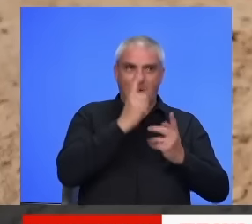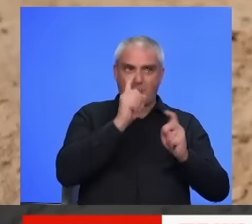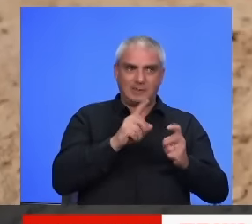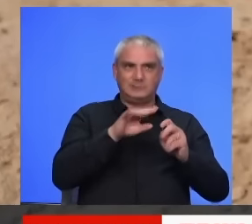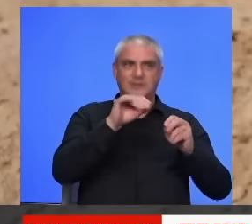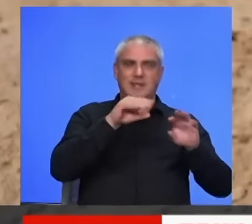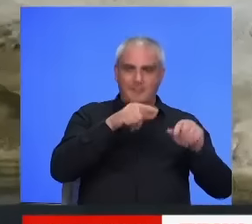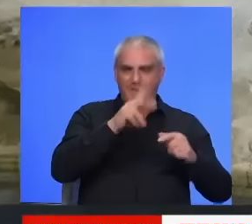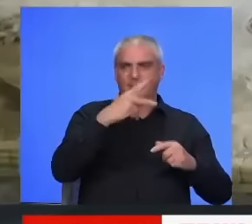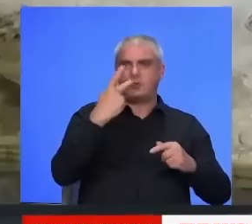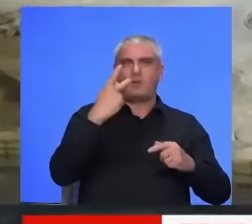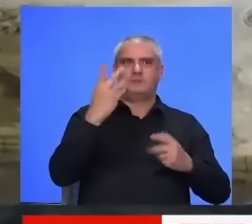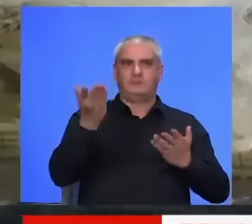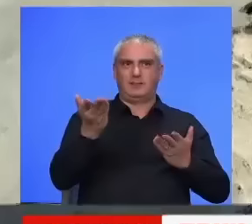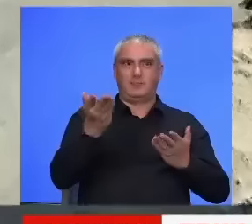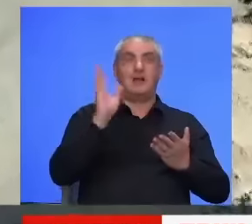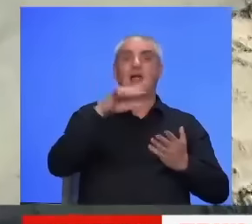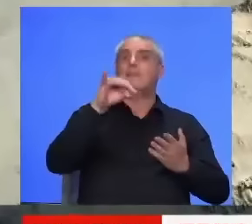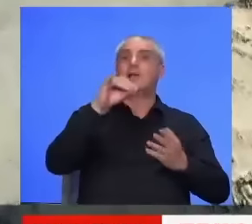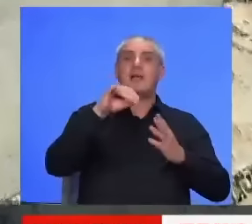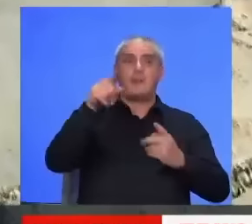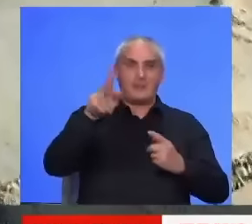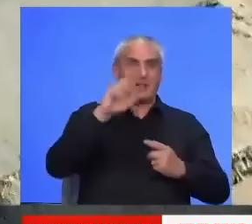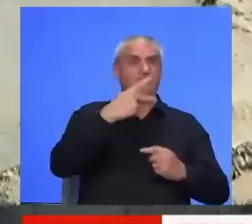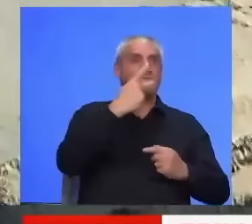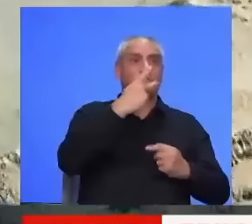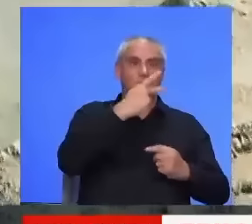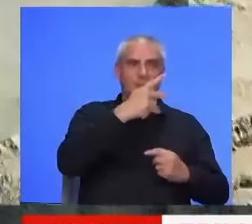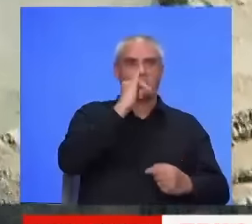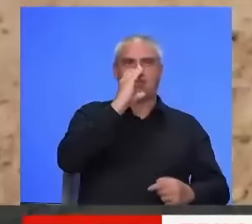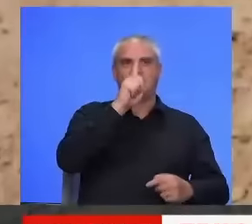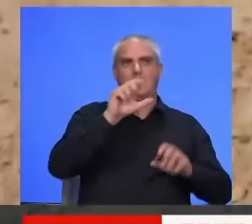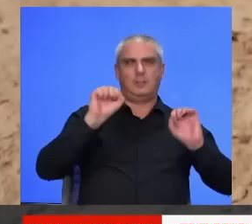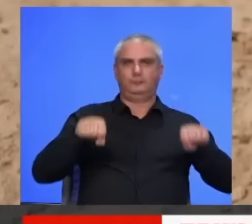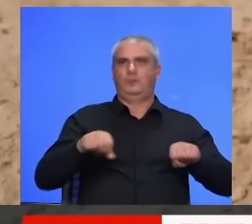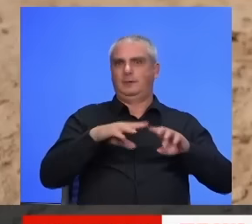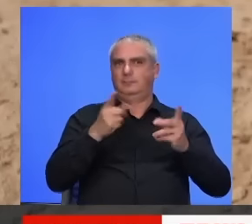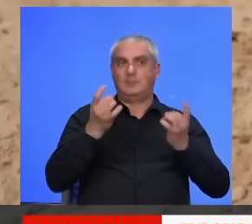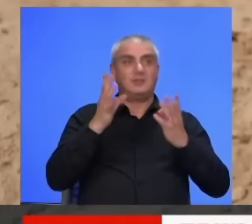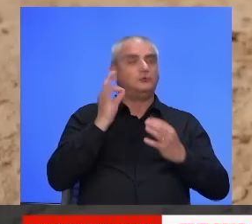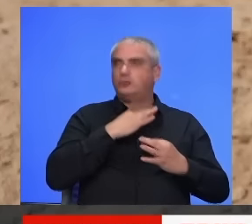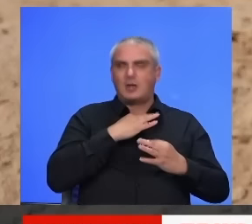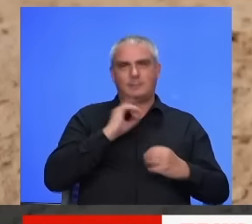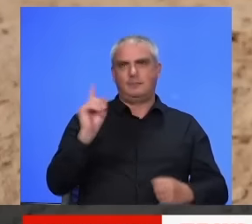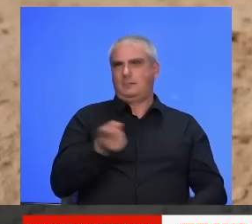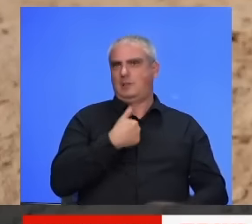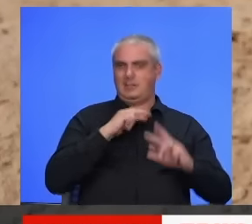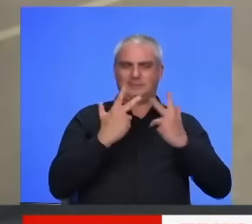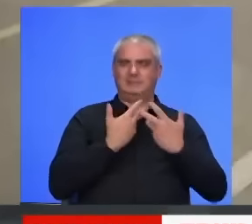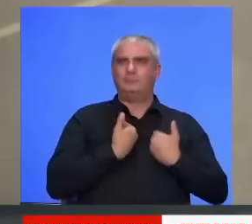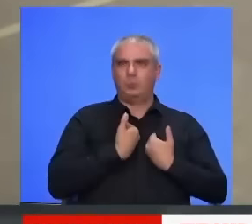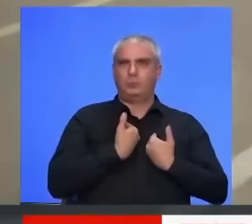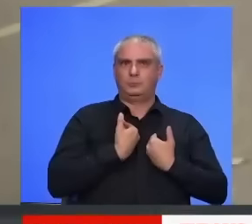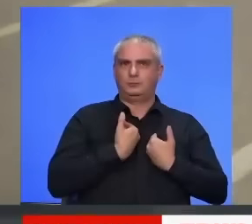המלח, יש לנו פוספטים. גם ים המלח, גם פוספטים, ה-ICL מחזיקה את משאבי הטבע האלה, ששייכים לכולנו, שייכים